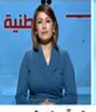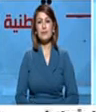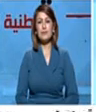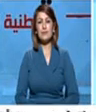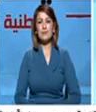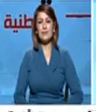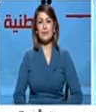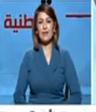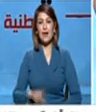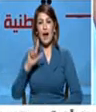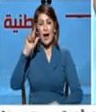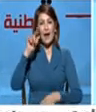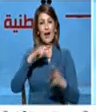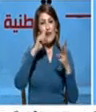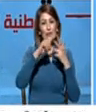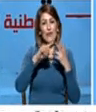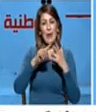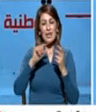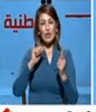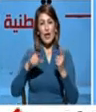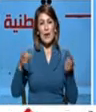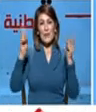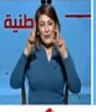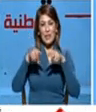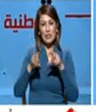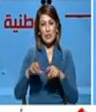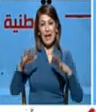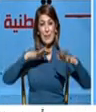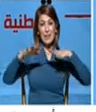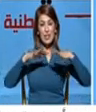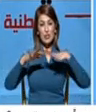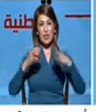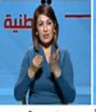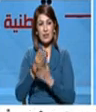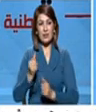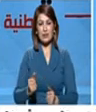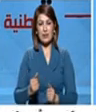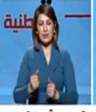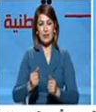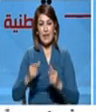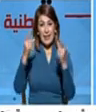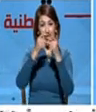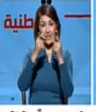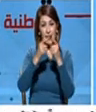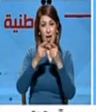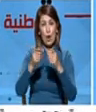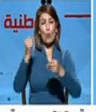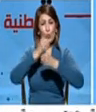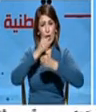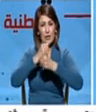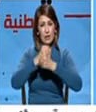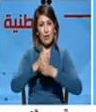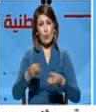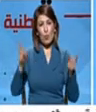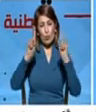الامتياز على اخر بالنسبه لانه نحنا الاجراءات كلها ملفات الاجراءات اجراءات المؤسسه ما قلت من